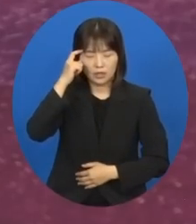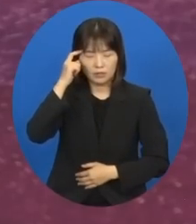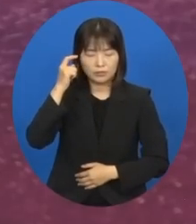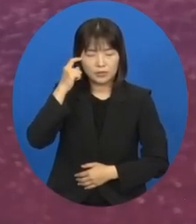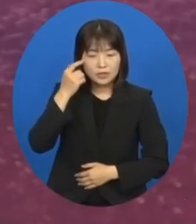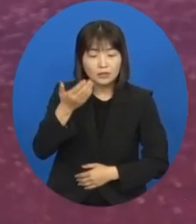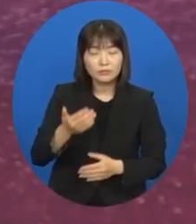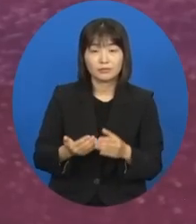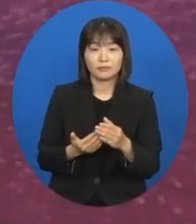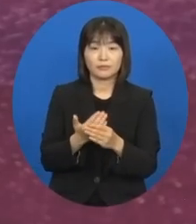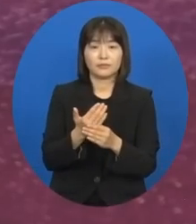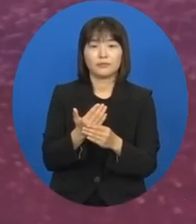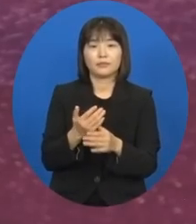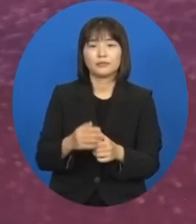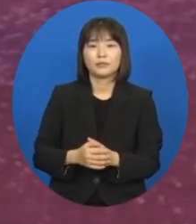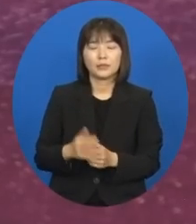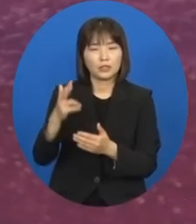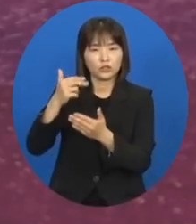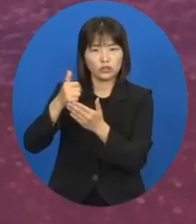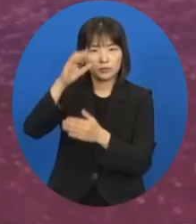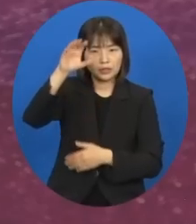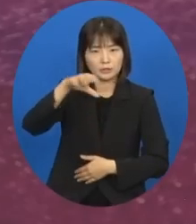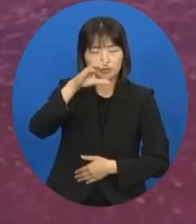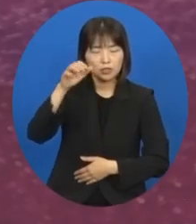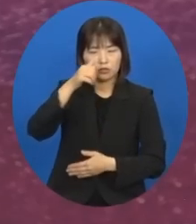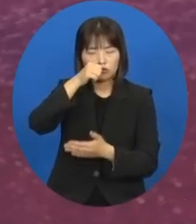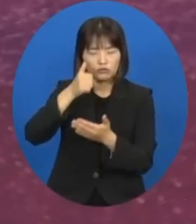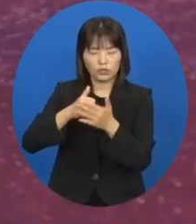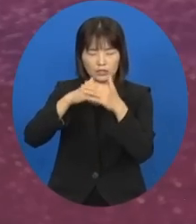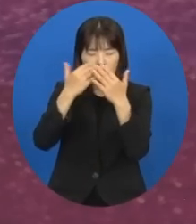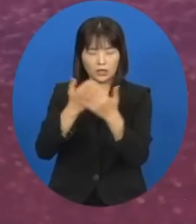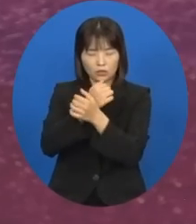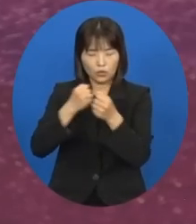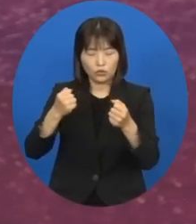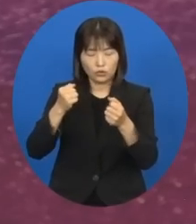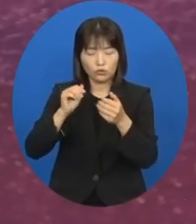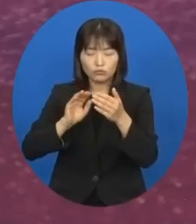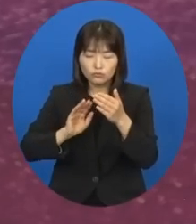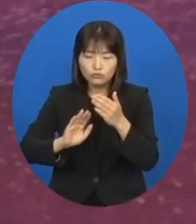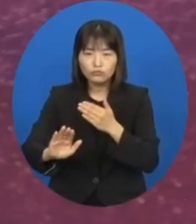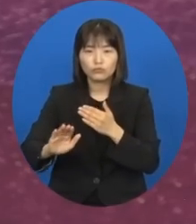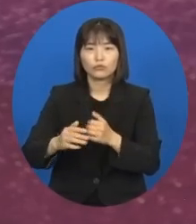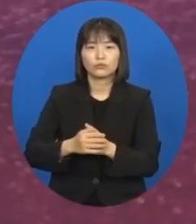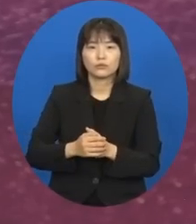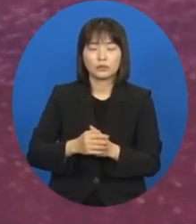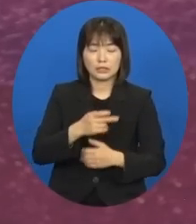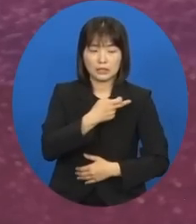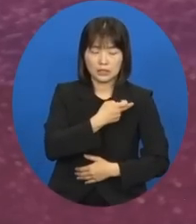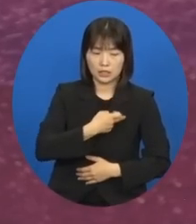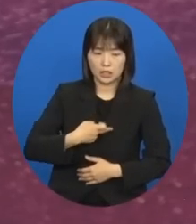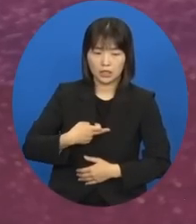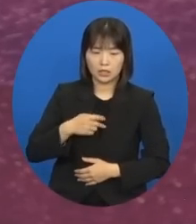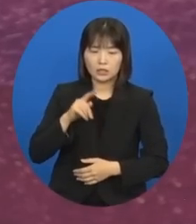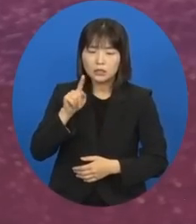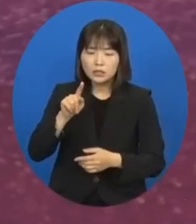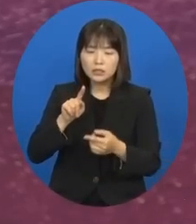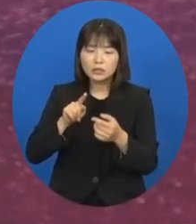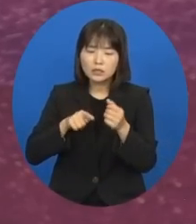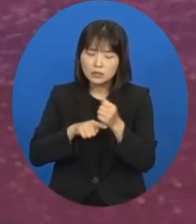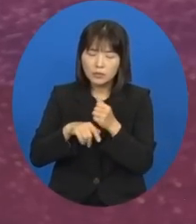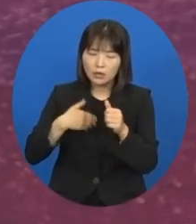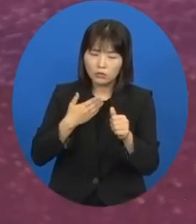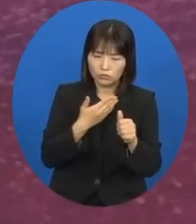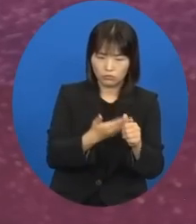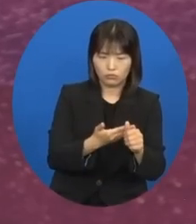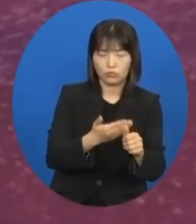질문이 생겼습니다 주님이 십자가에서 죄를 다 용서하신 이후에 제자들에게 그 의미를 알려 주셔도